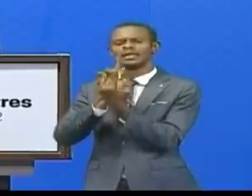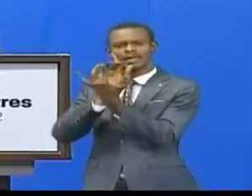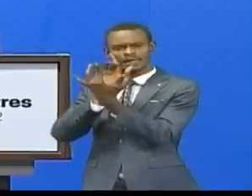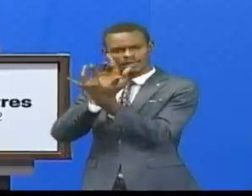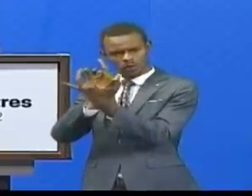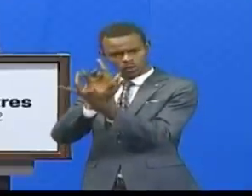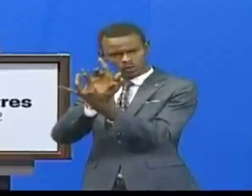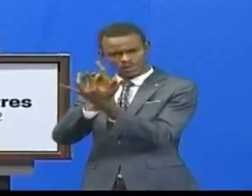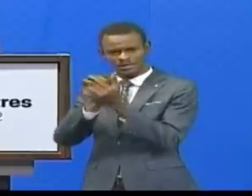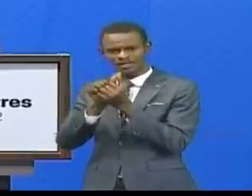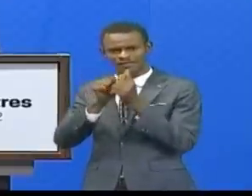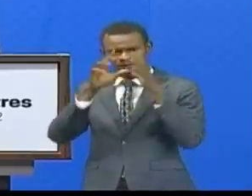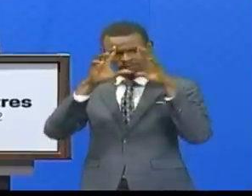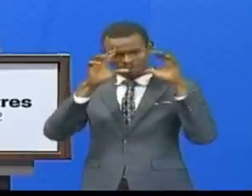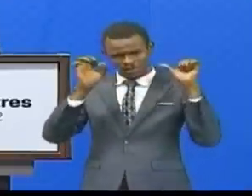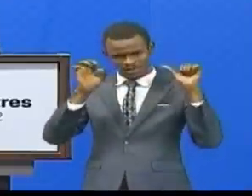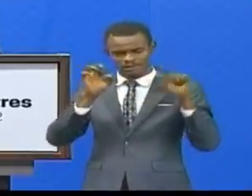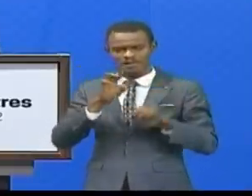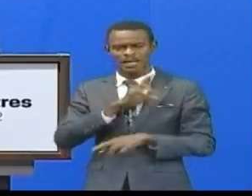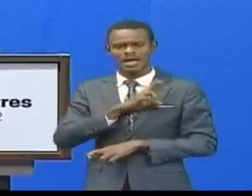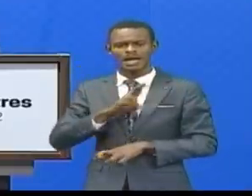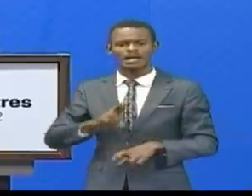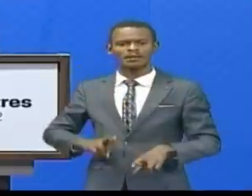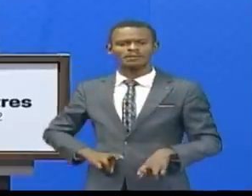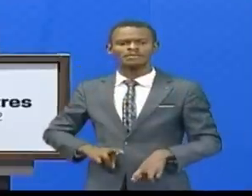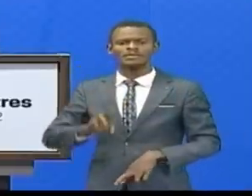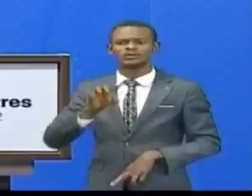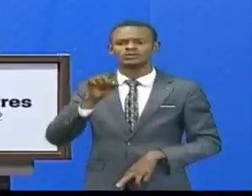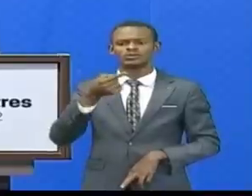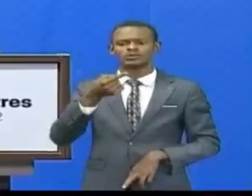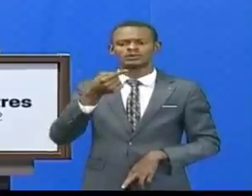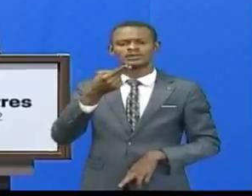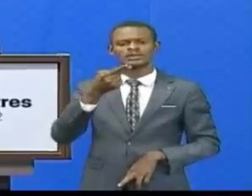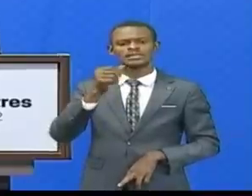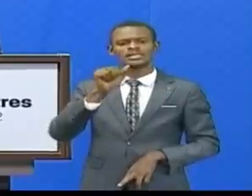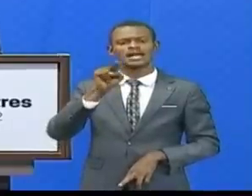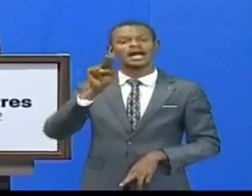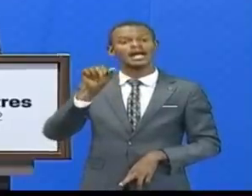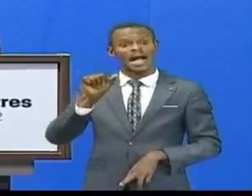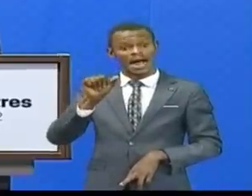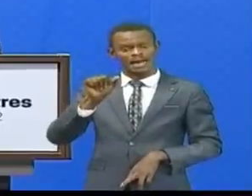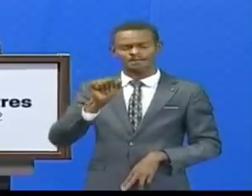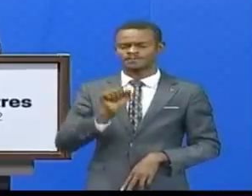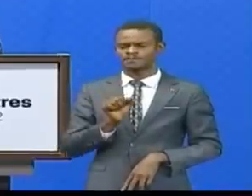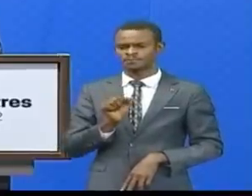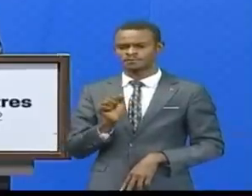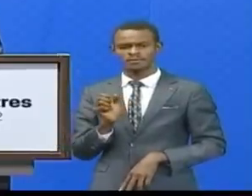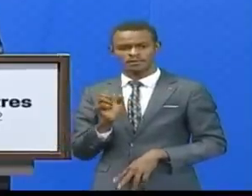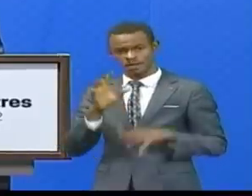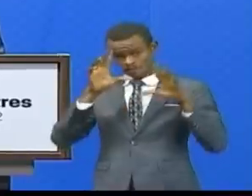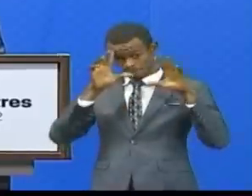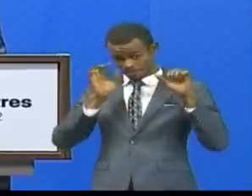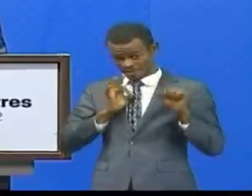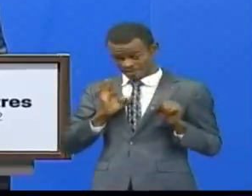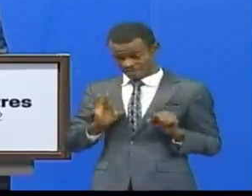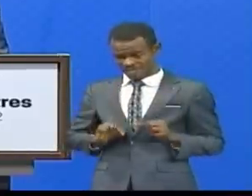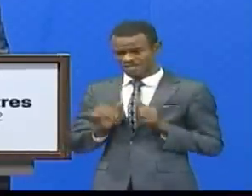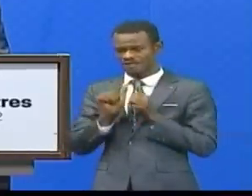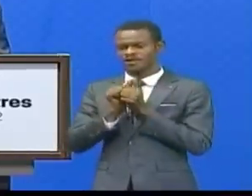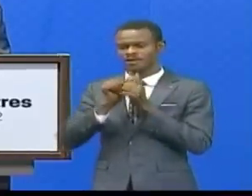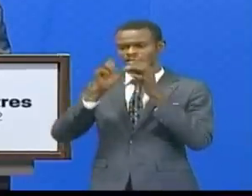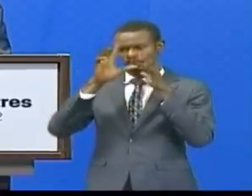de la République du Ghana. Les deux chefs d'État ont jeté les bases solides de